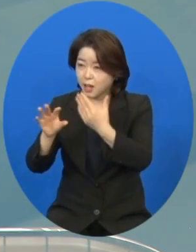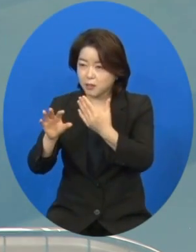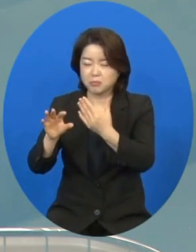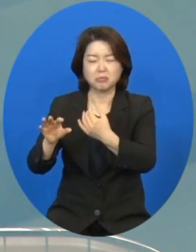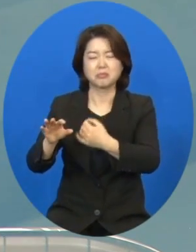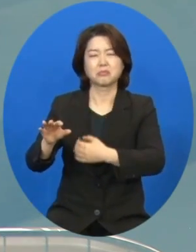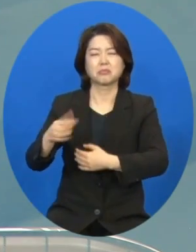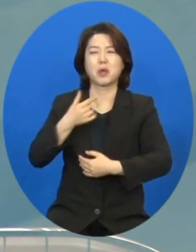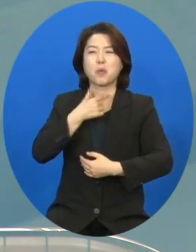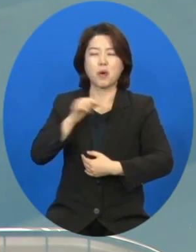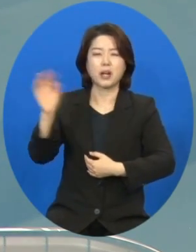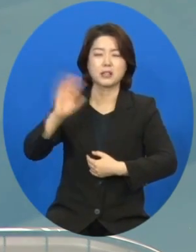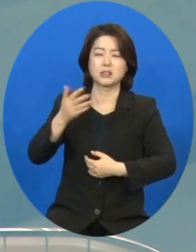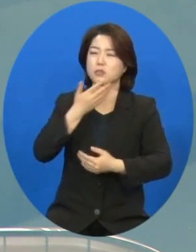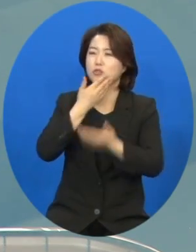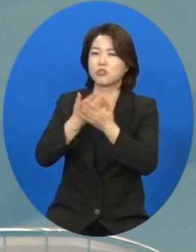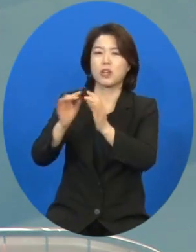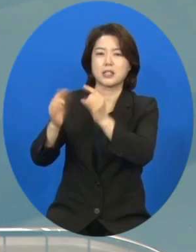갈망이 아니었던 겁니다.